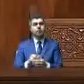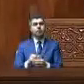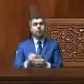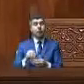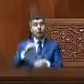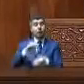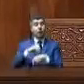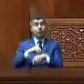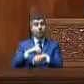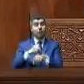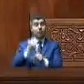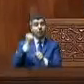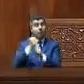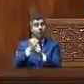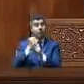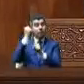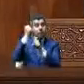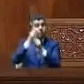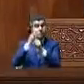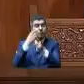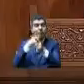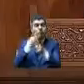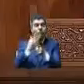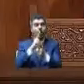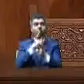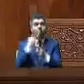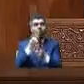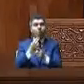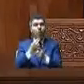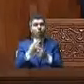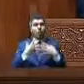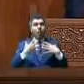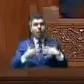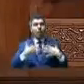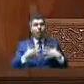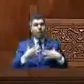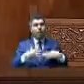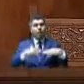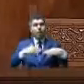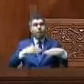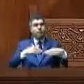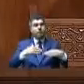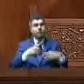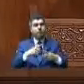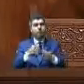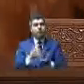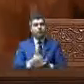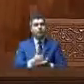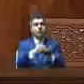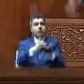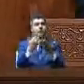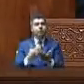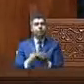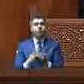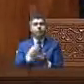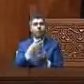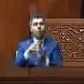وفي هذا الإطار تعمل الحكومة على دعم النسيج الصناعي الوطني، لأنه الفلاحة اللي كنصدروا اليوم راه هي الفلاحة،